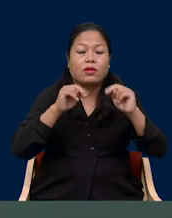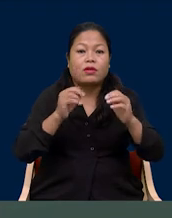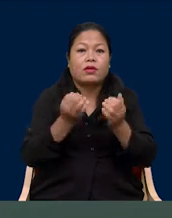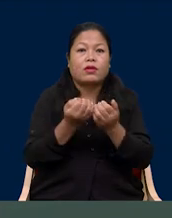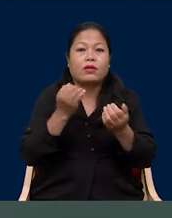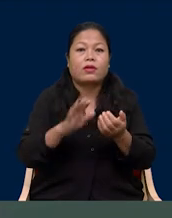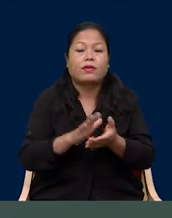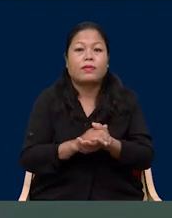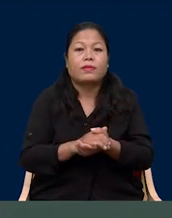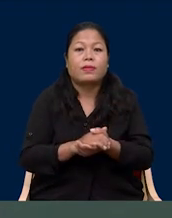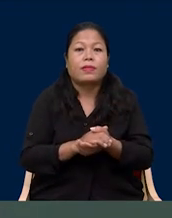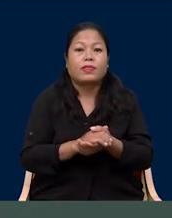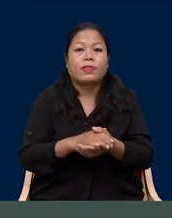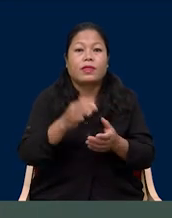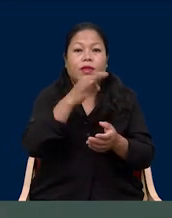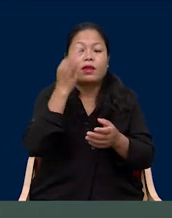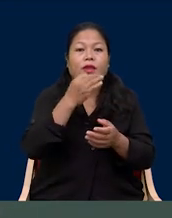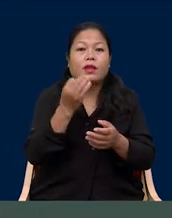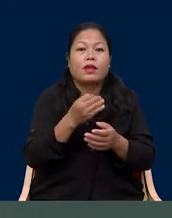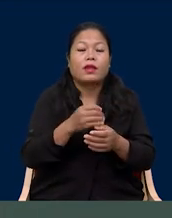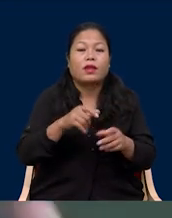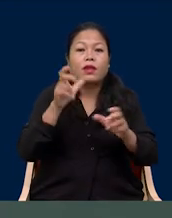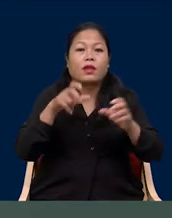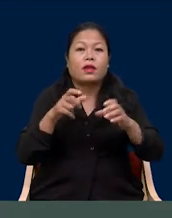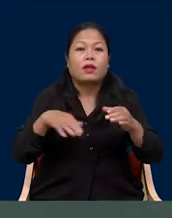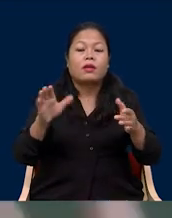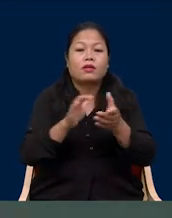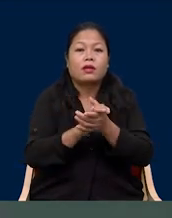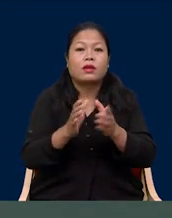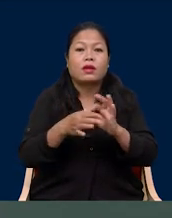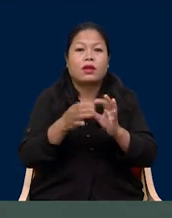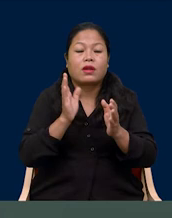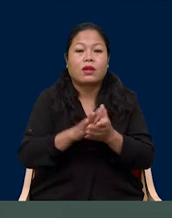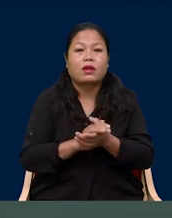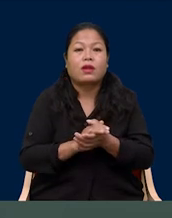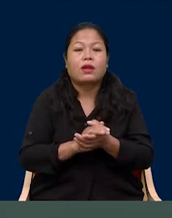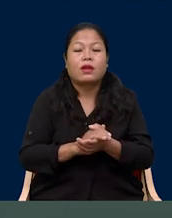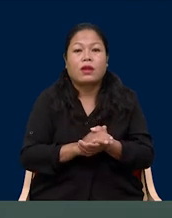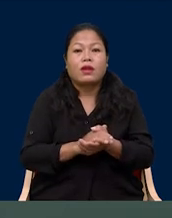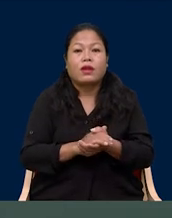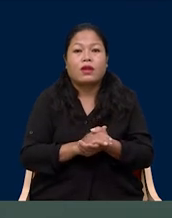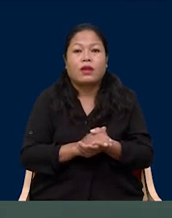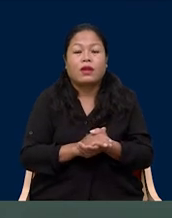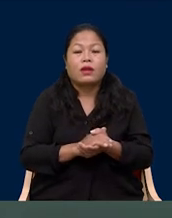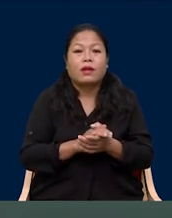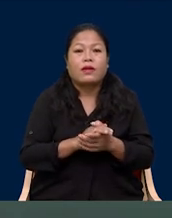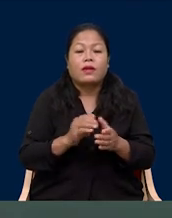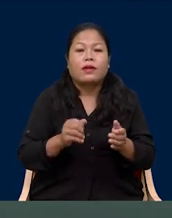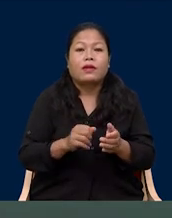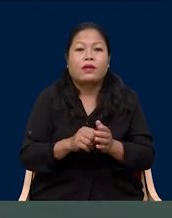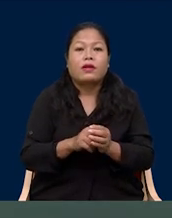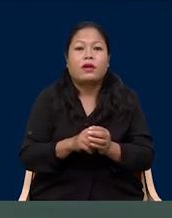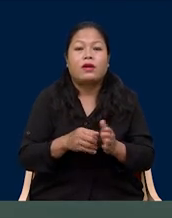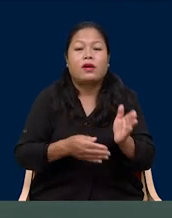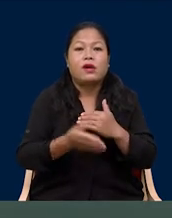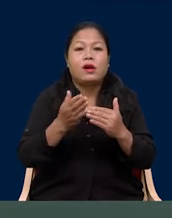इनोभेसन अड्याप्ट अडप्ट एज वेल एज किपिङ इन माइन्ड हाम्रो प्लानेट र पिपललाई चाहिँ कसरी मर्ज गरेर क्लाइमेटलाई अब डिग्रेड गर्ने होइन कि कसरी वी